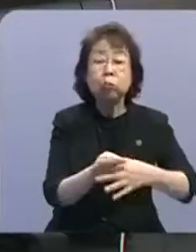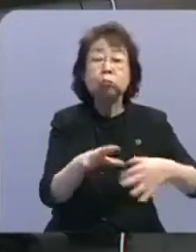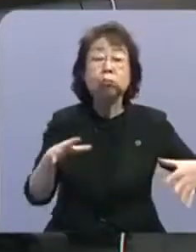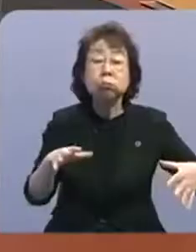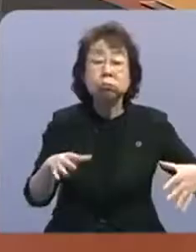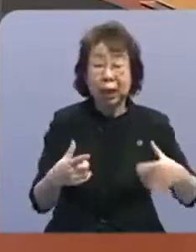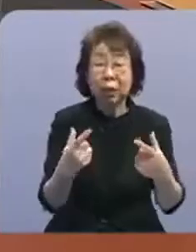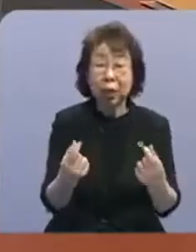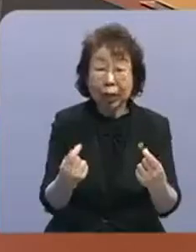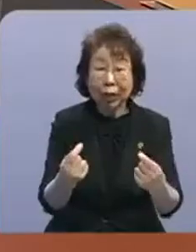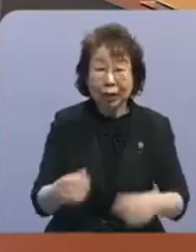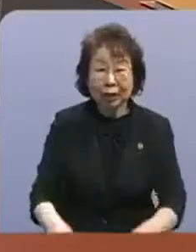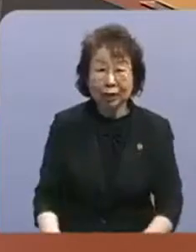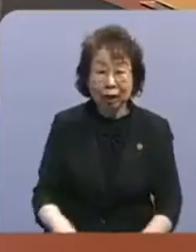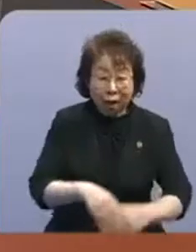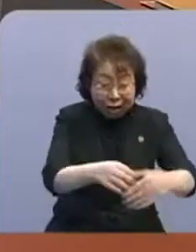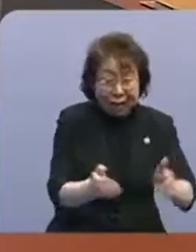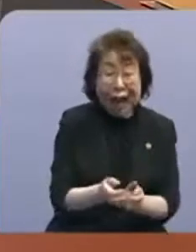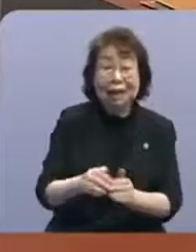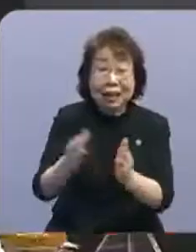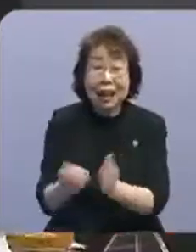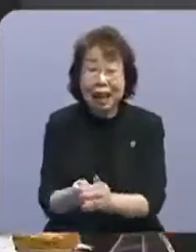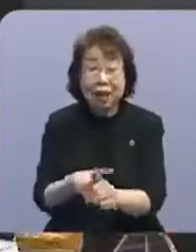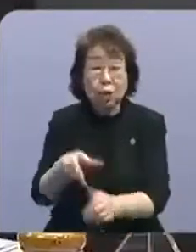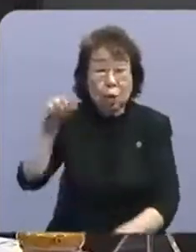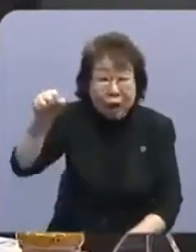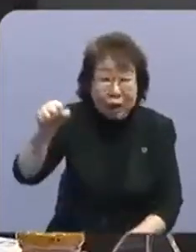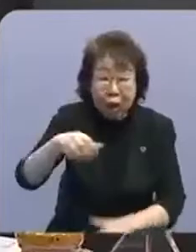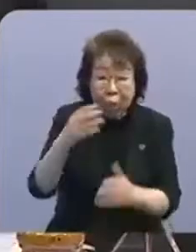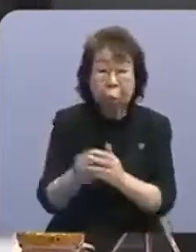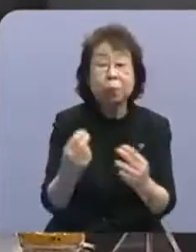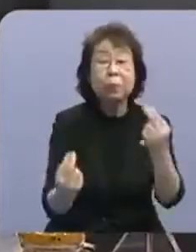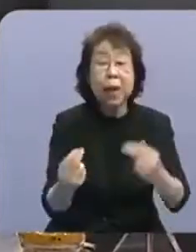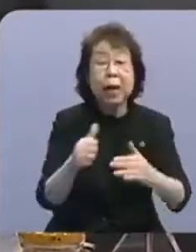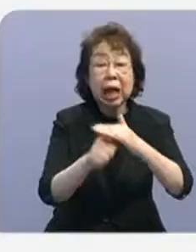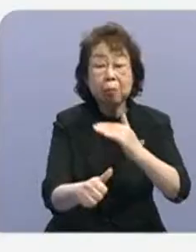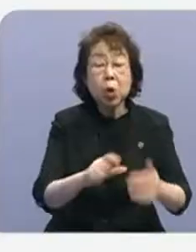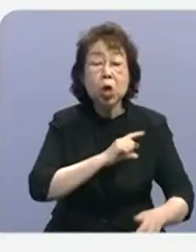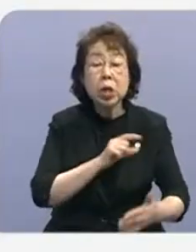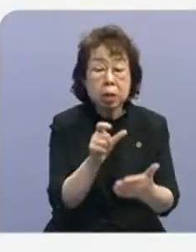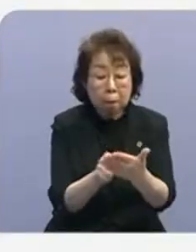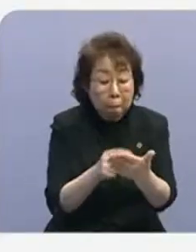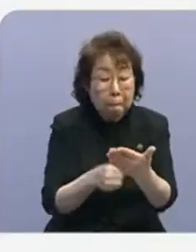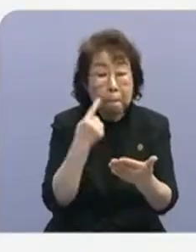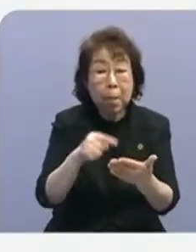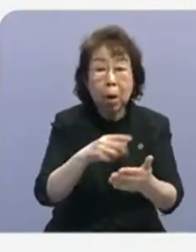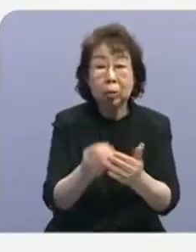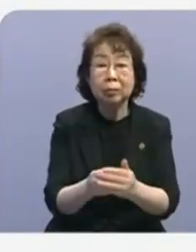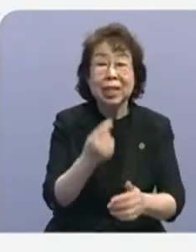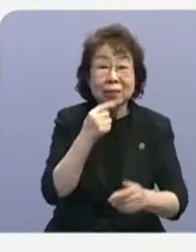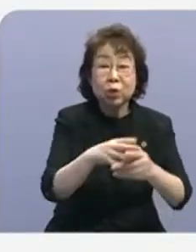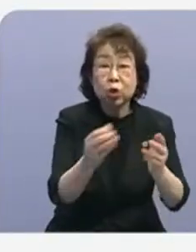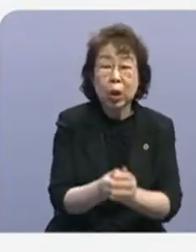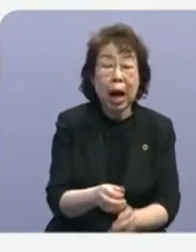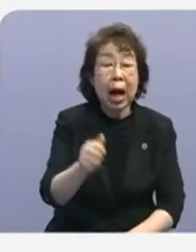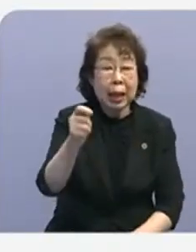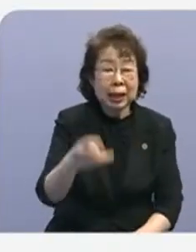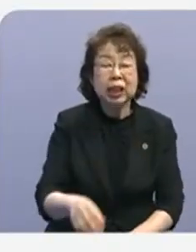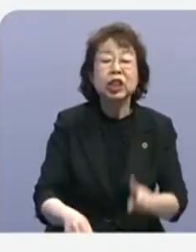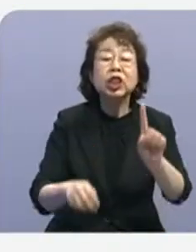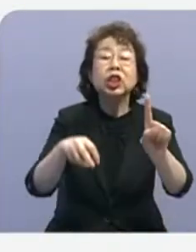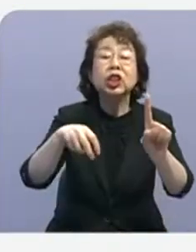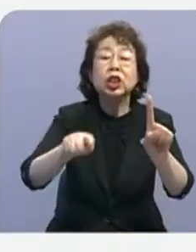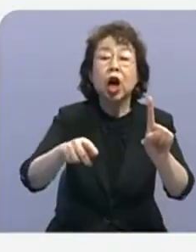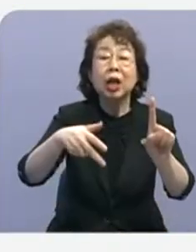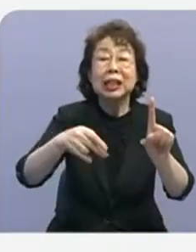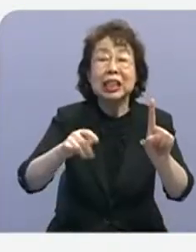됐습니다 양당이 확정한 당성 권의 비례대표 명단 입니다 더불어 민주당은 1번에서 지연 쉼표